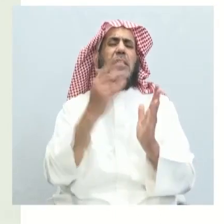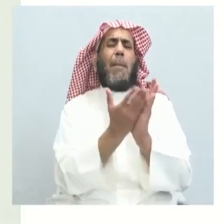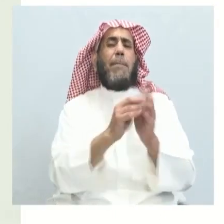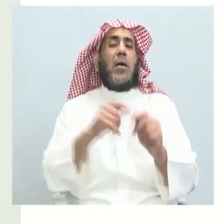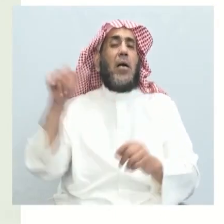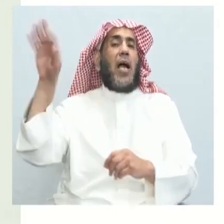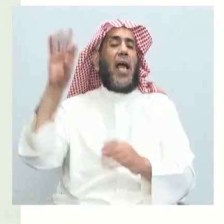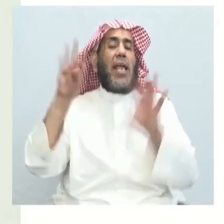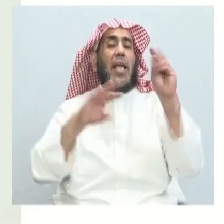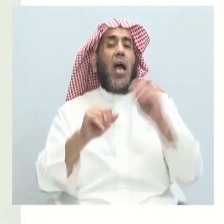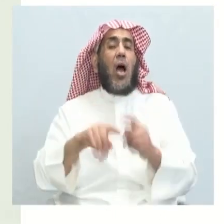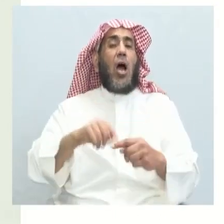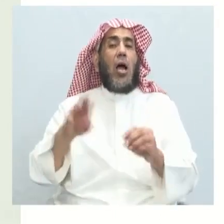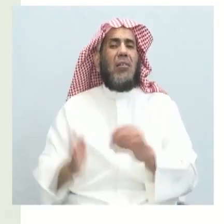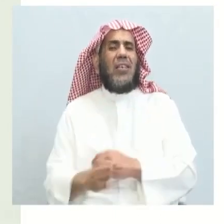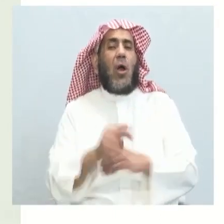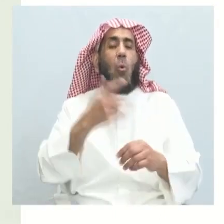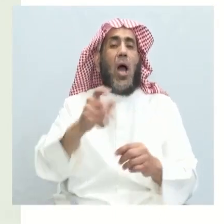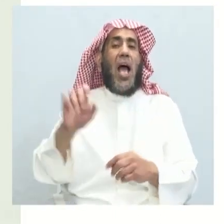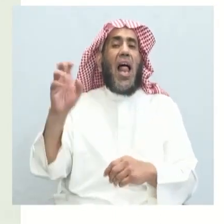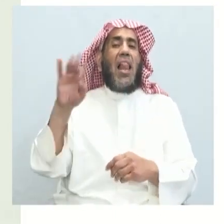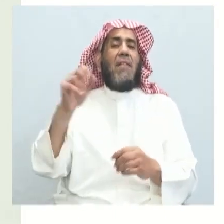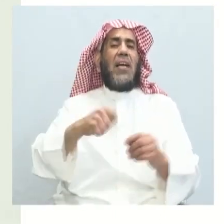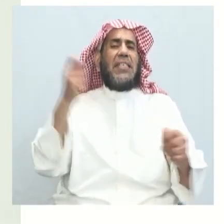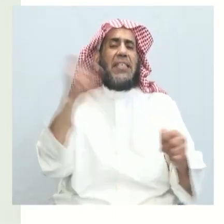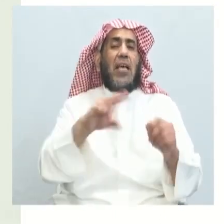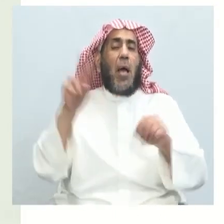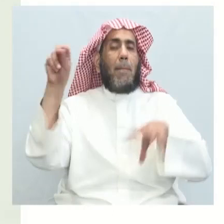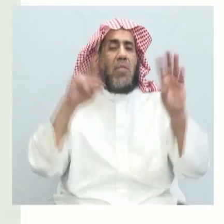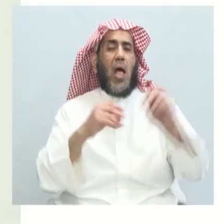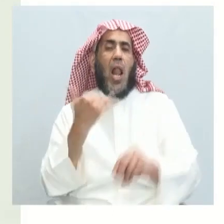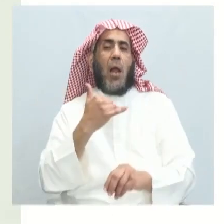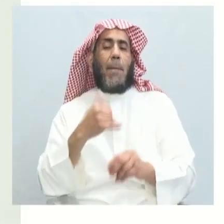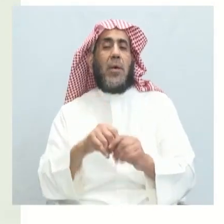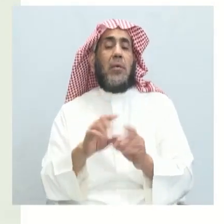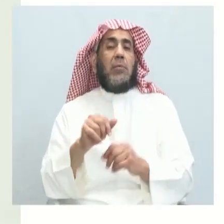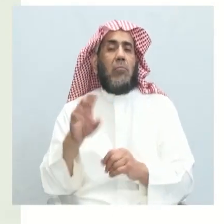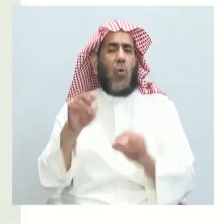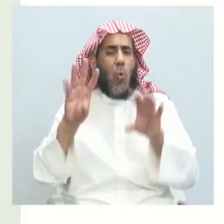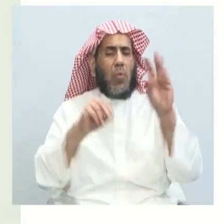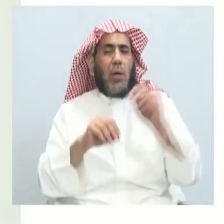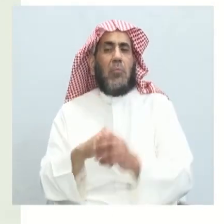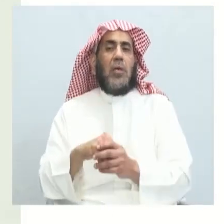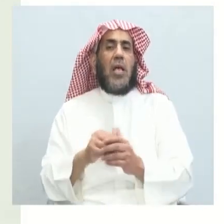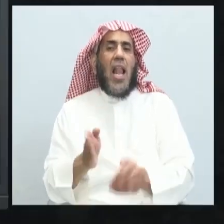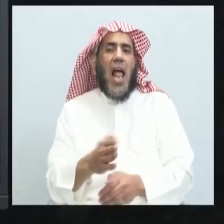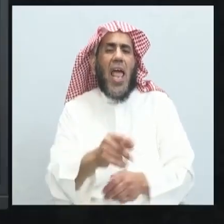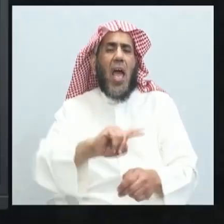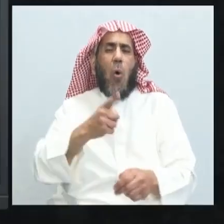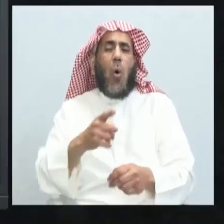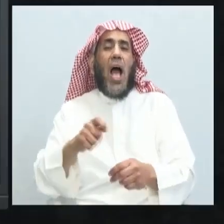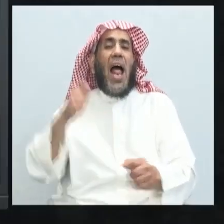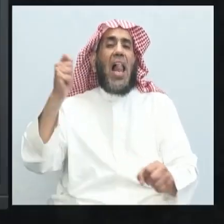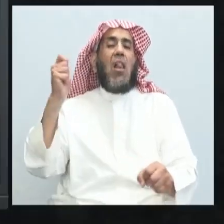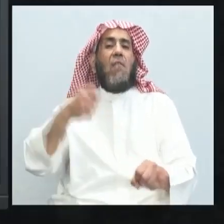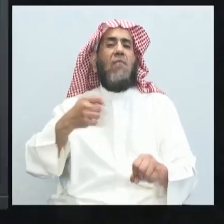الحيه والفاس التي رواها الضبي في كتابه امثال العرب ايضا الضبي روى هذه القصه في كتابه امثال العرب وهذه هنا